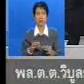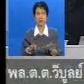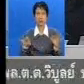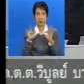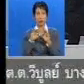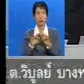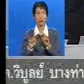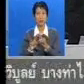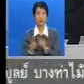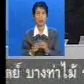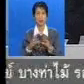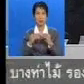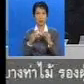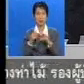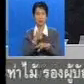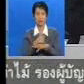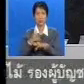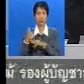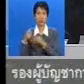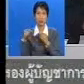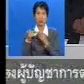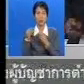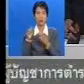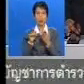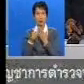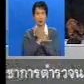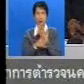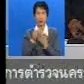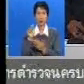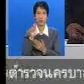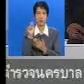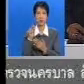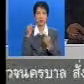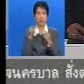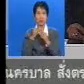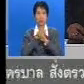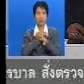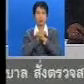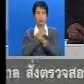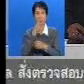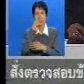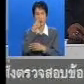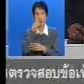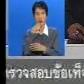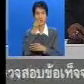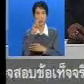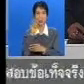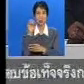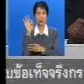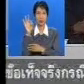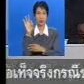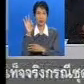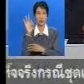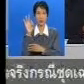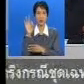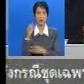จะเป็นการประชุมเจ้าหน้าที่อาวุโสอาเซียนในเรื่องของการพูดคุยถึงมาตรการการรับมือไข้หวัดใหญ่สายพันธุ์ใหม่2009ก็ได้กรอบเบื้องต้